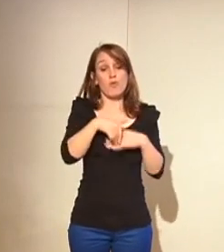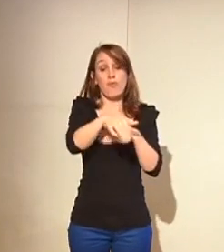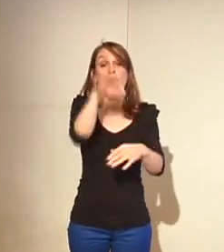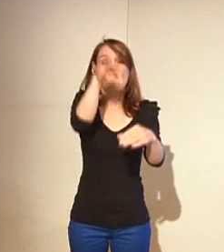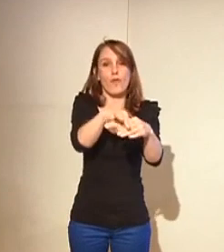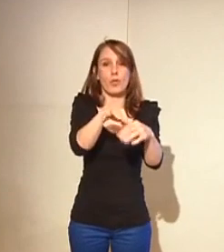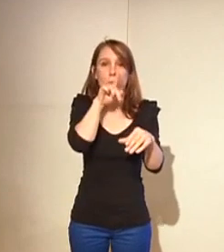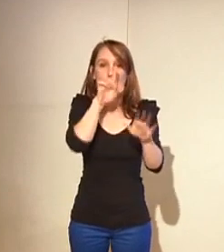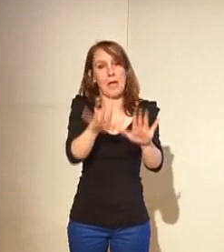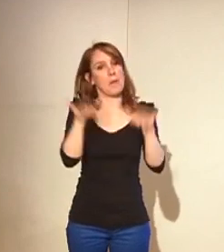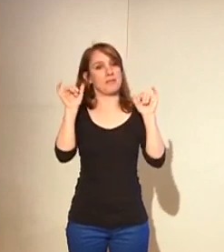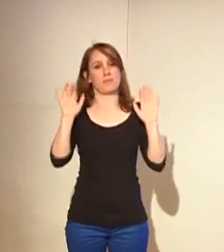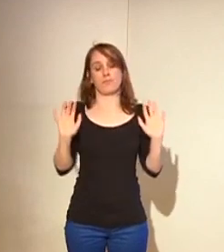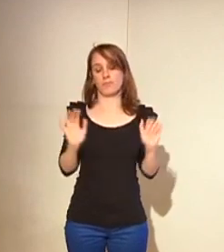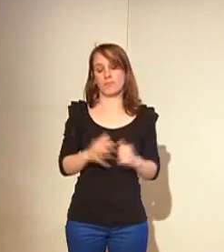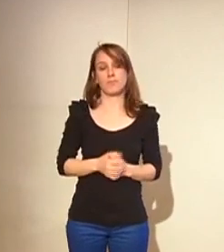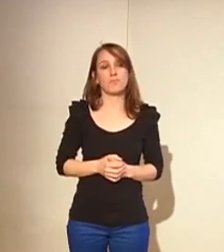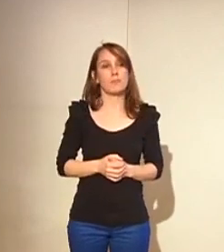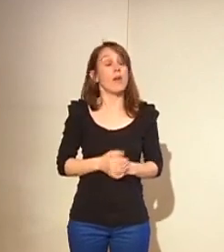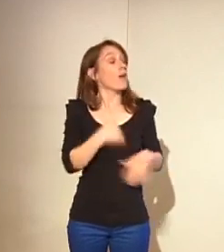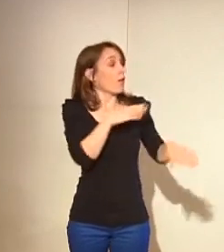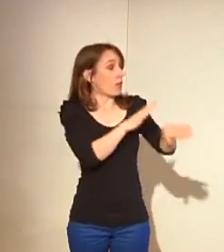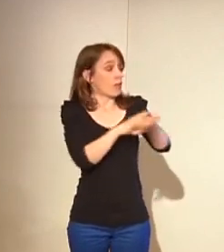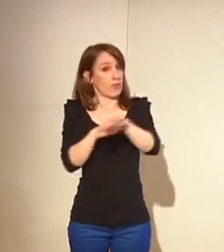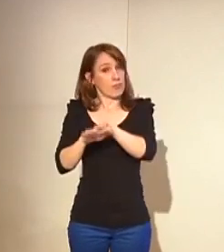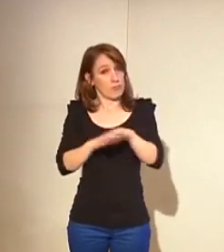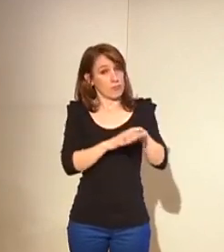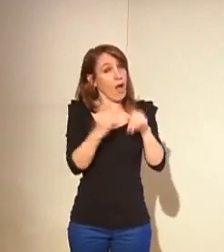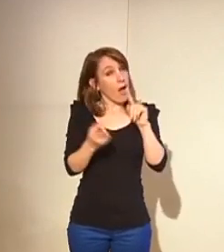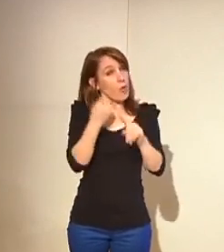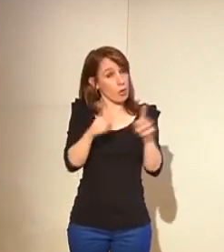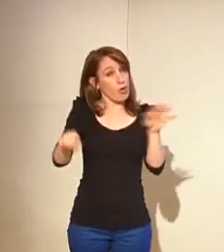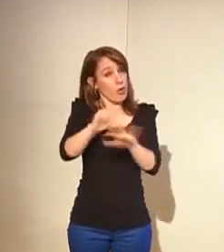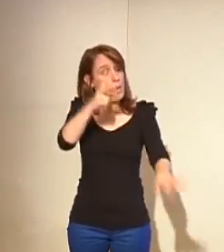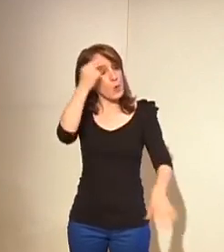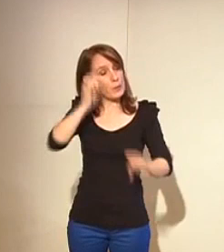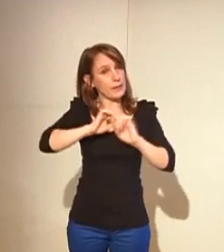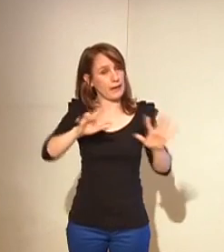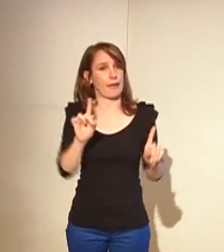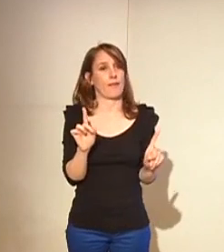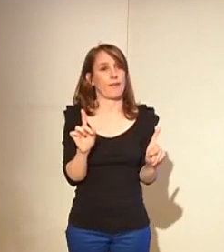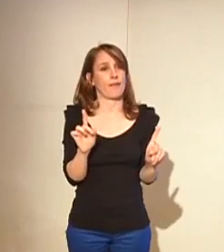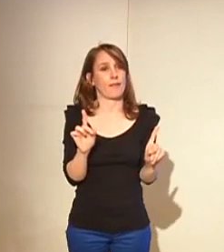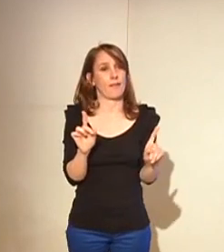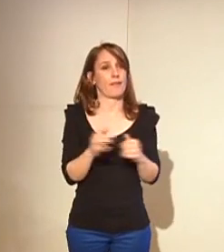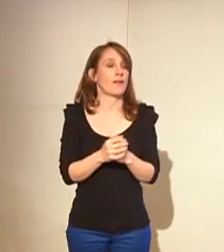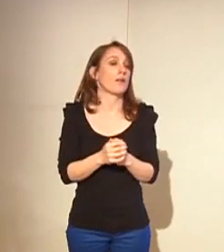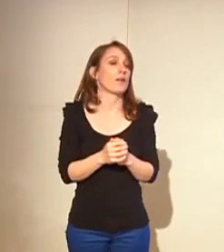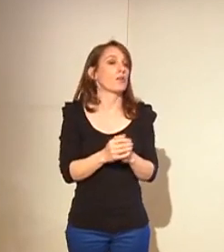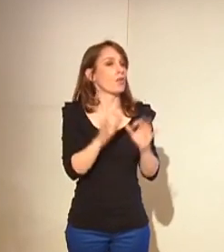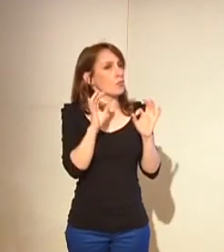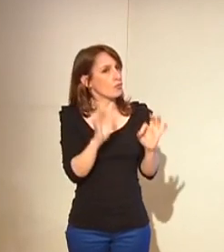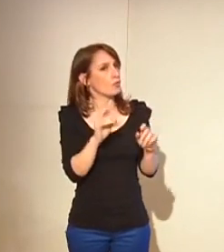je veux faire remarquer pour la bonne compréhension puisque CLS indiqué que vous aviez fait